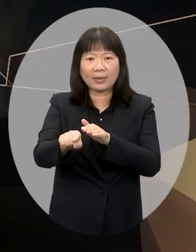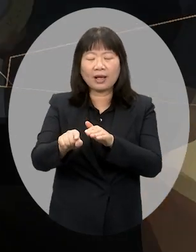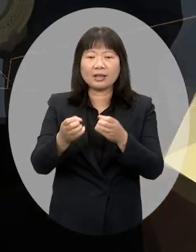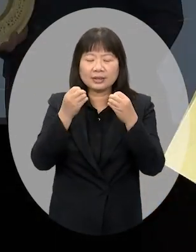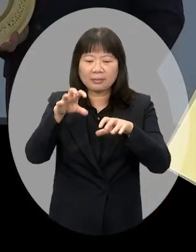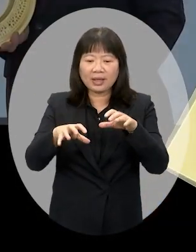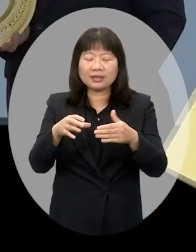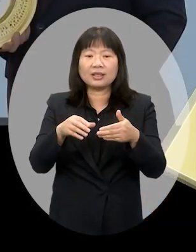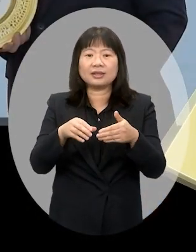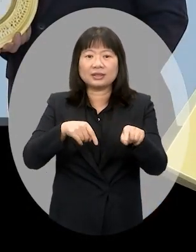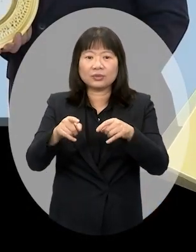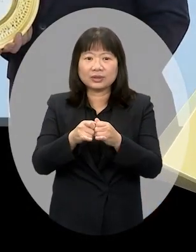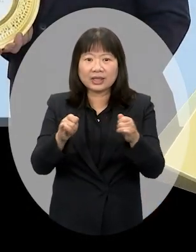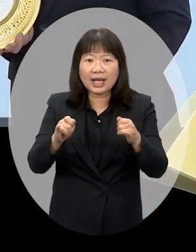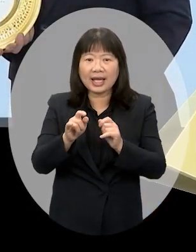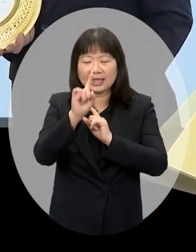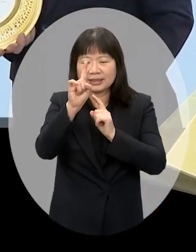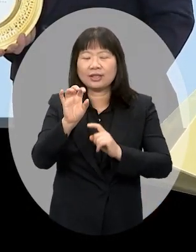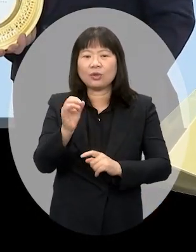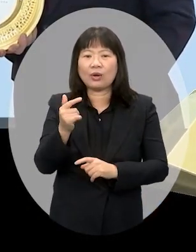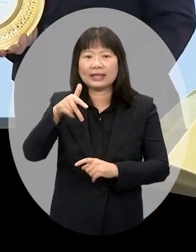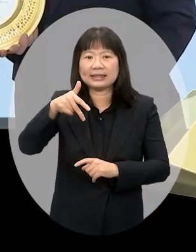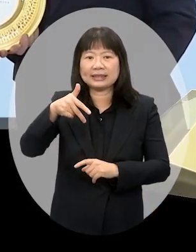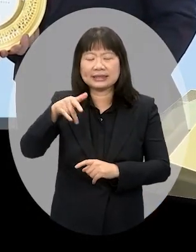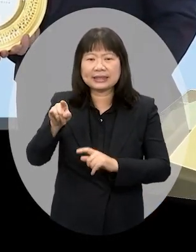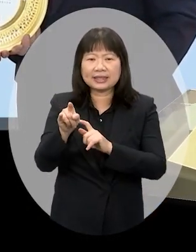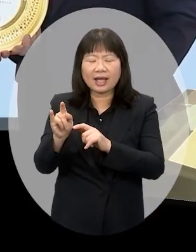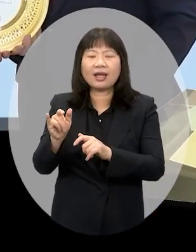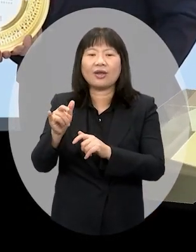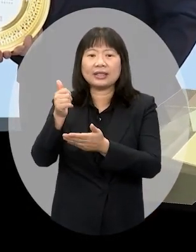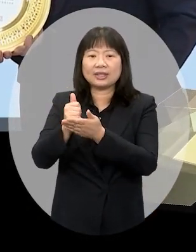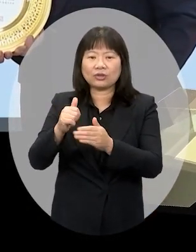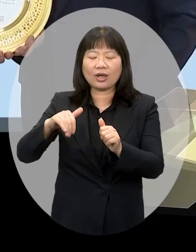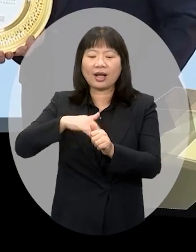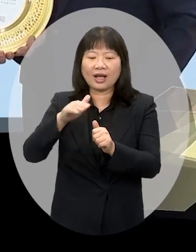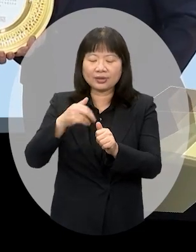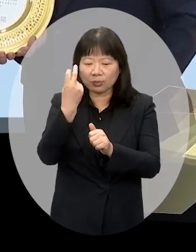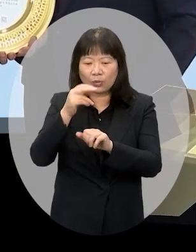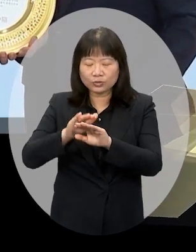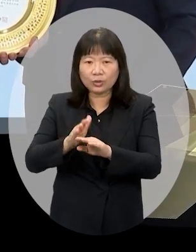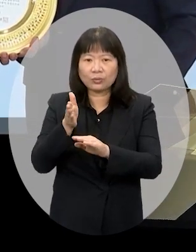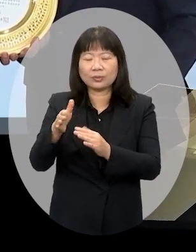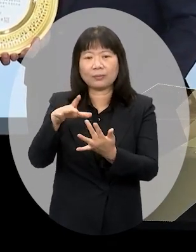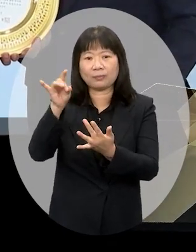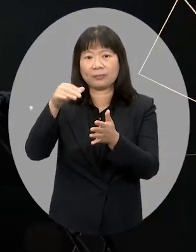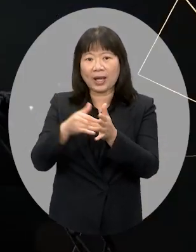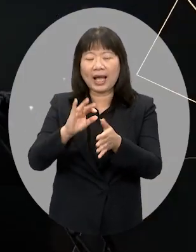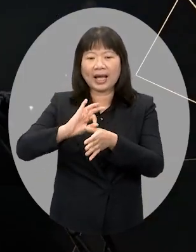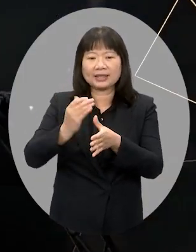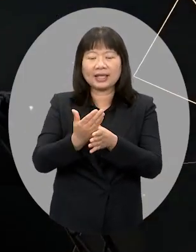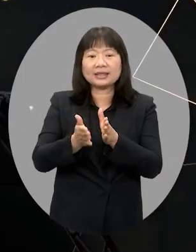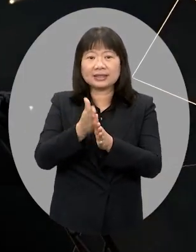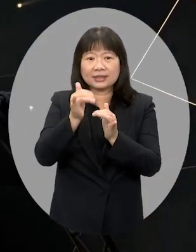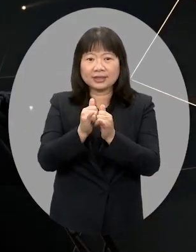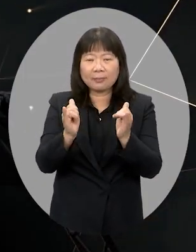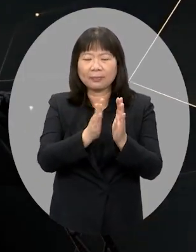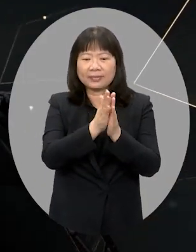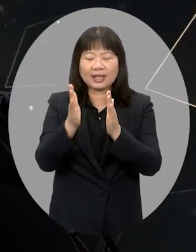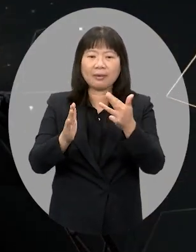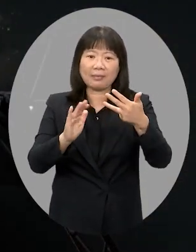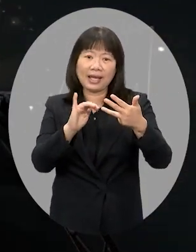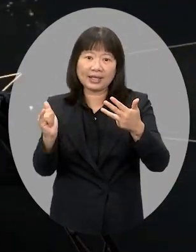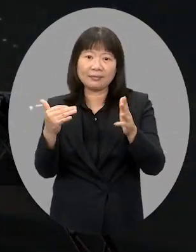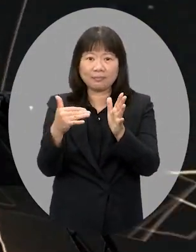환경운동에 앞장서온 새마을지도자 안양시협의회 이완재 회장이 환경보전부문을 수상했습니다. 이상 안양시를